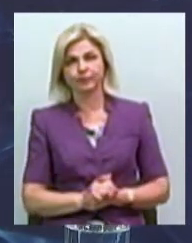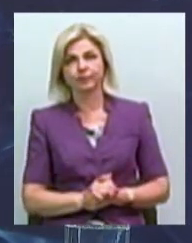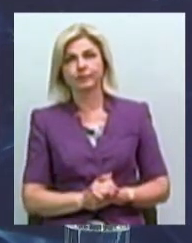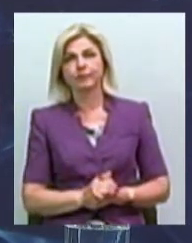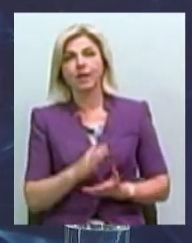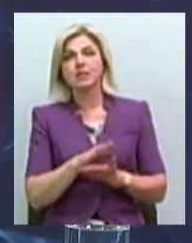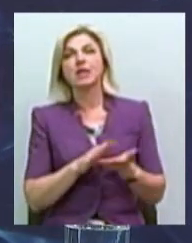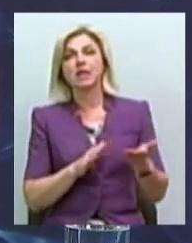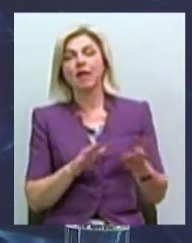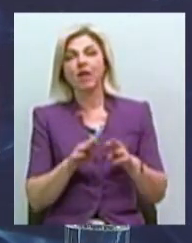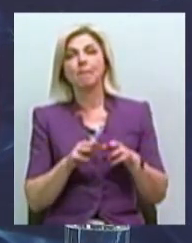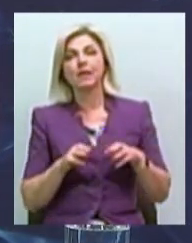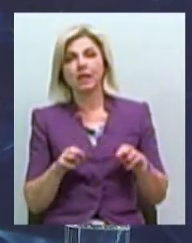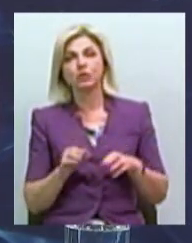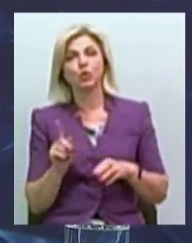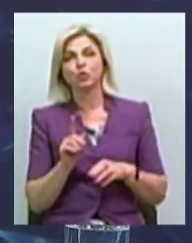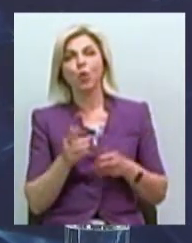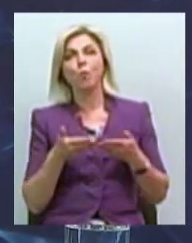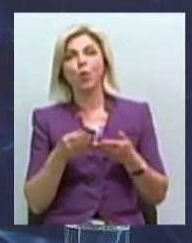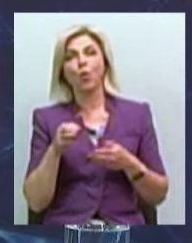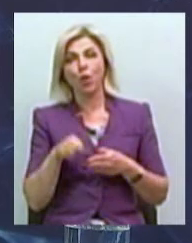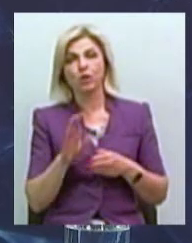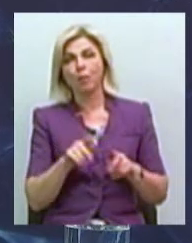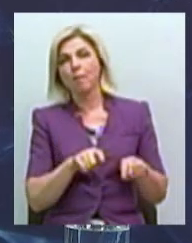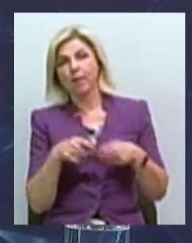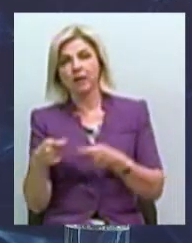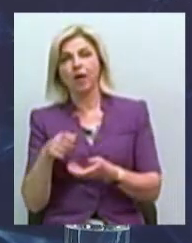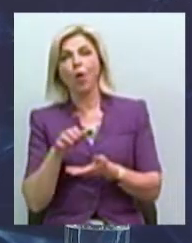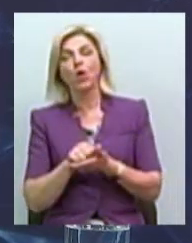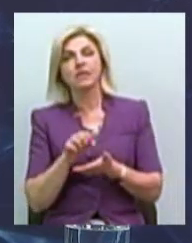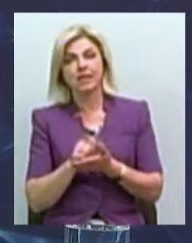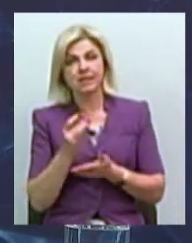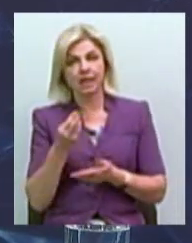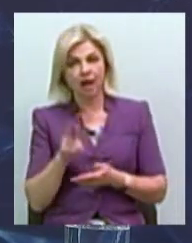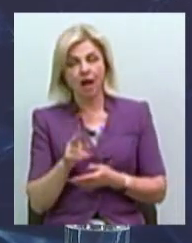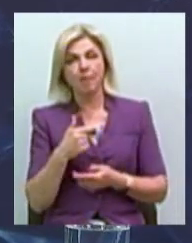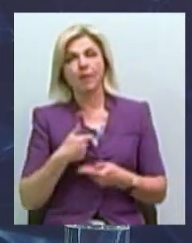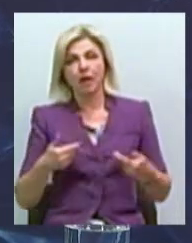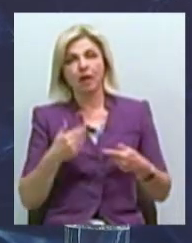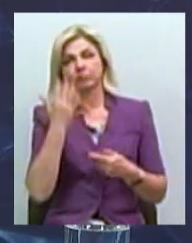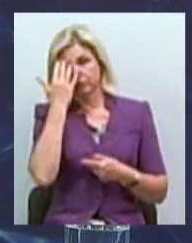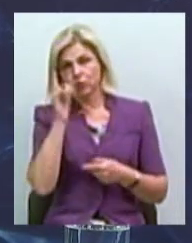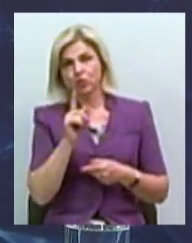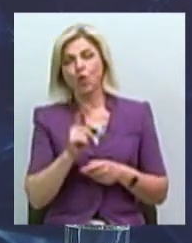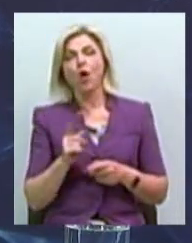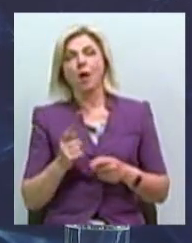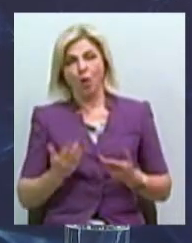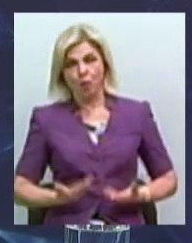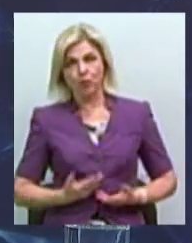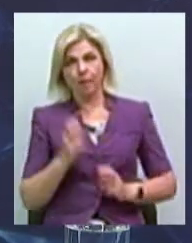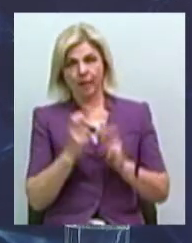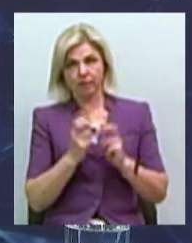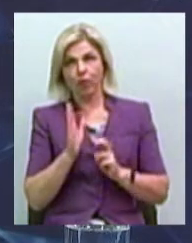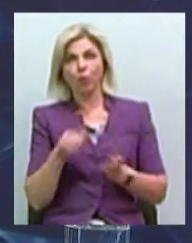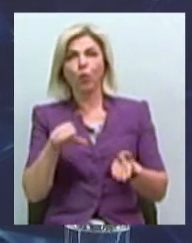заява була міністра про те, що порт буде передаватися в концесію, ми передбачали, що комунальне підприємство також зможе приймати участь в